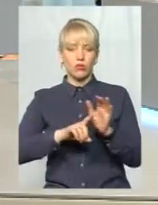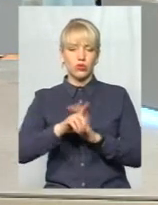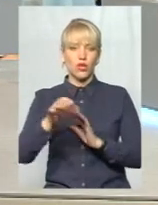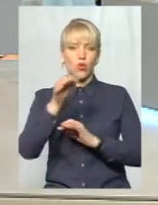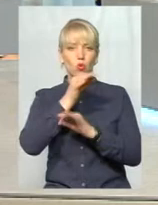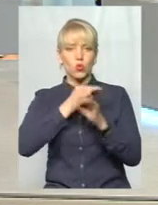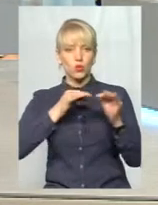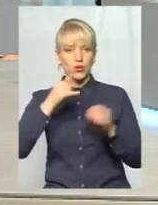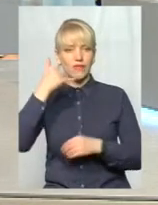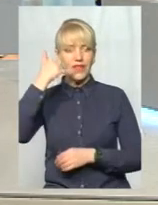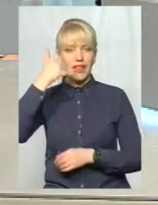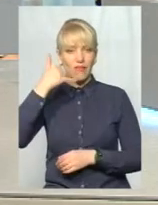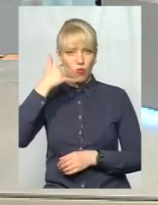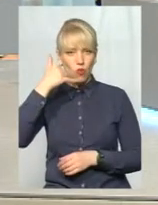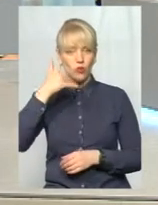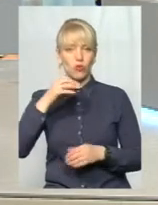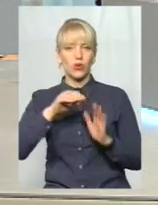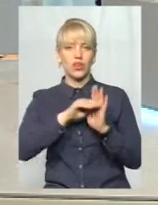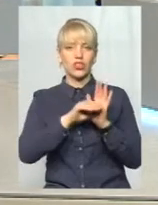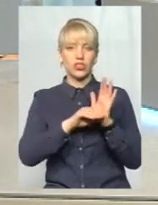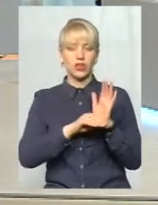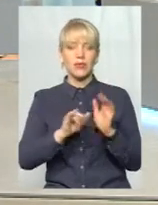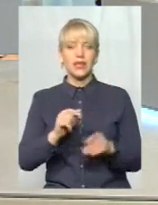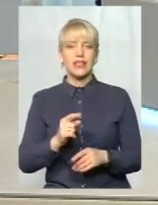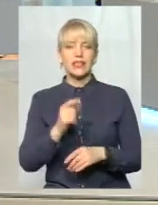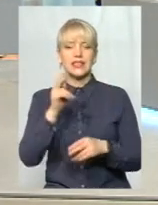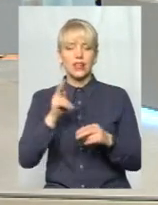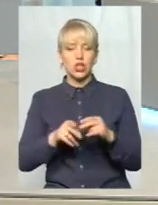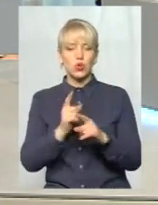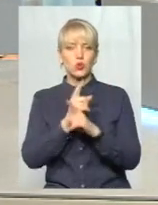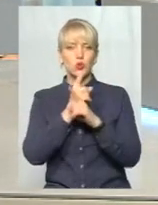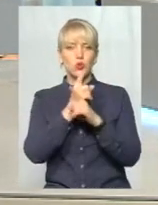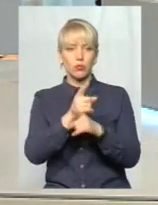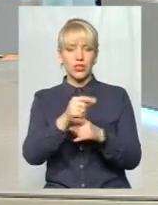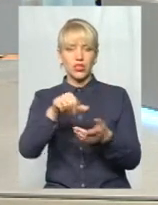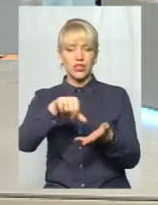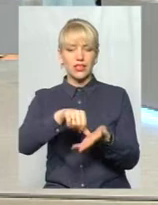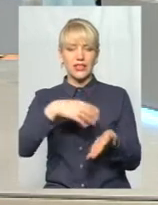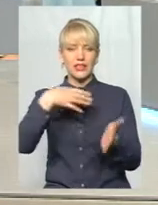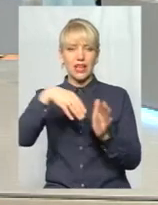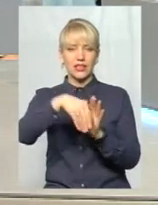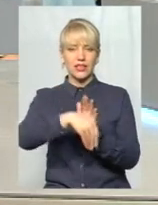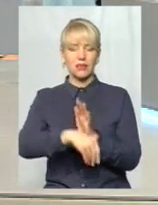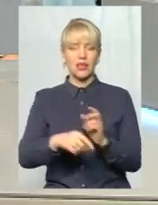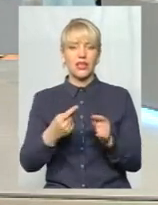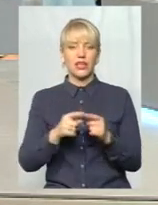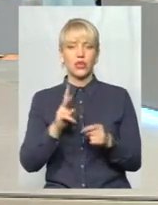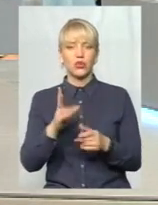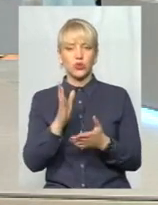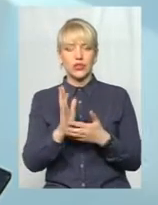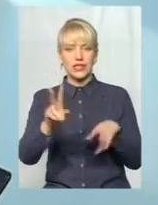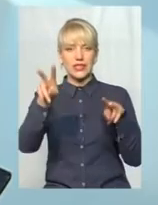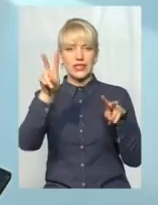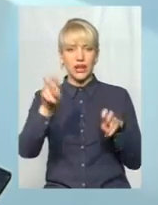режимі і закінчуючи супроводами сім'ї загиблих, в тому числі і тих осіб, які в нас є станом на сьогодні в статусі сім'ї